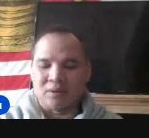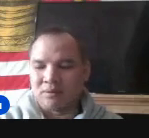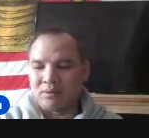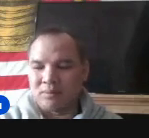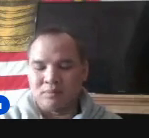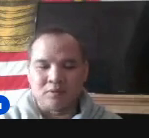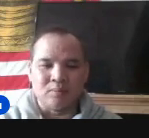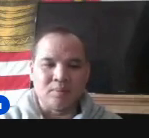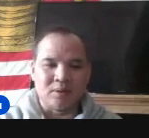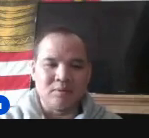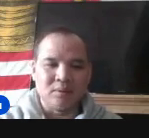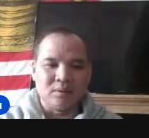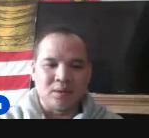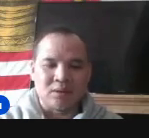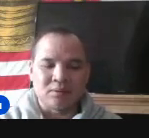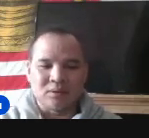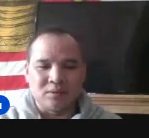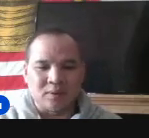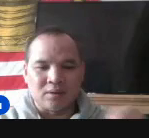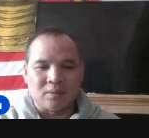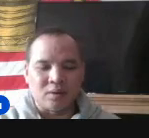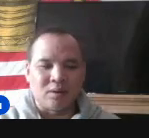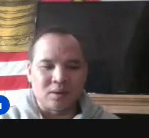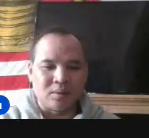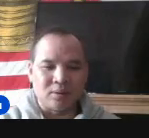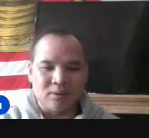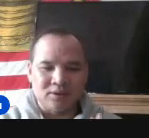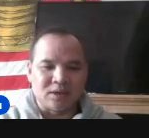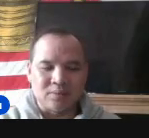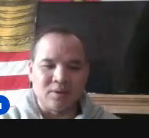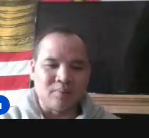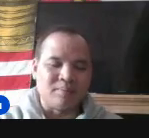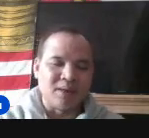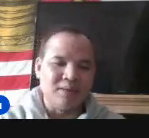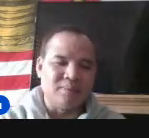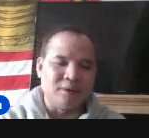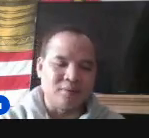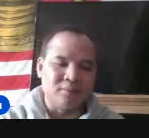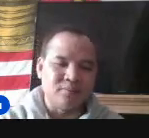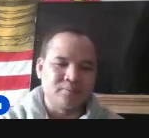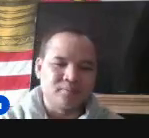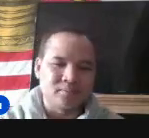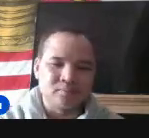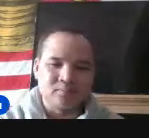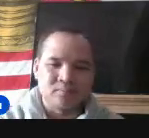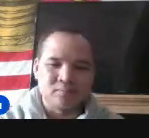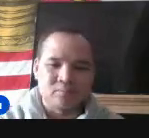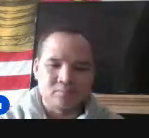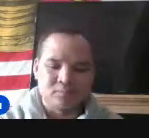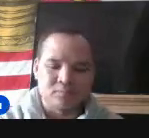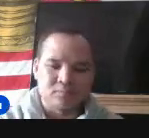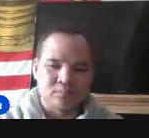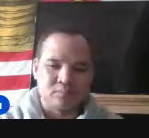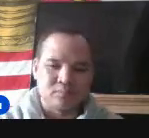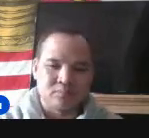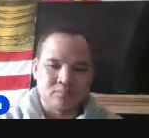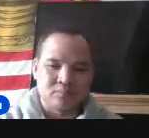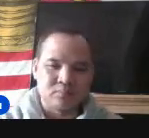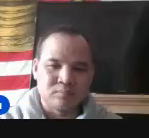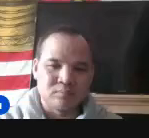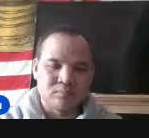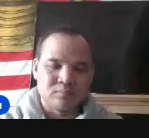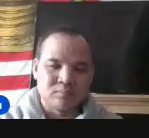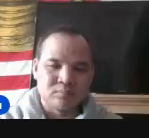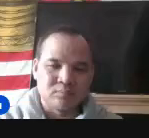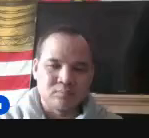ากเมียวดีไปกอลาเล็กนะครับแล้วก็ยิงไปที่ย าง กุ้งเพราะว่ามันเป็นส่วนหนึ่งของระเบียงเศรษฐกิจตะวันออกตะวันตกนะครับขน